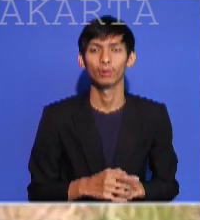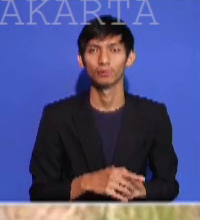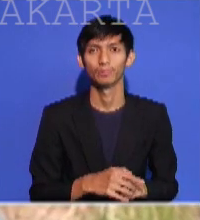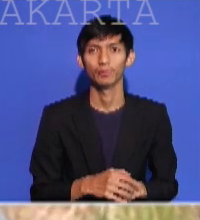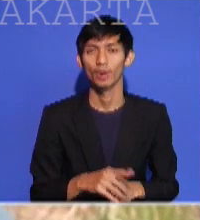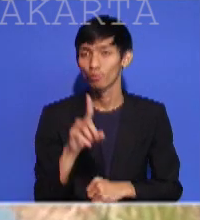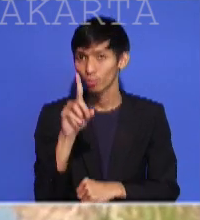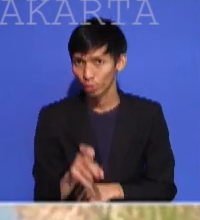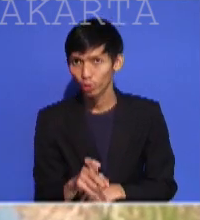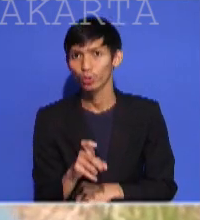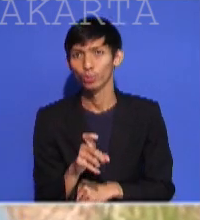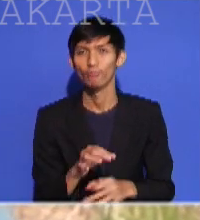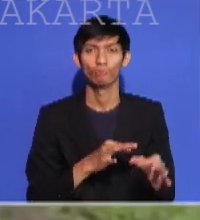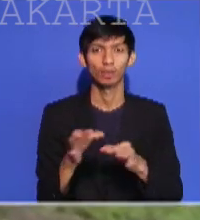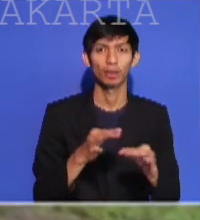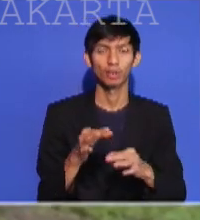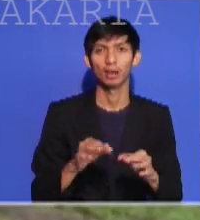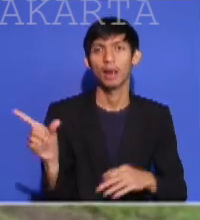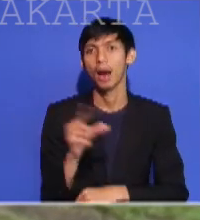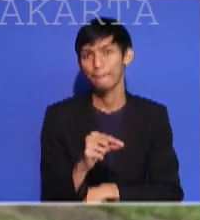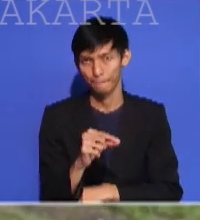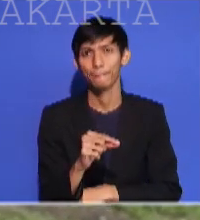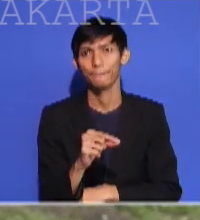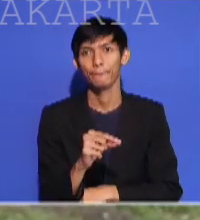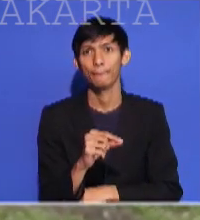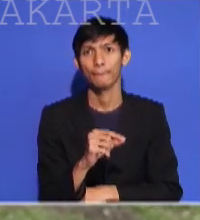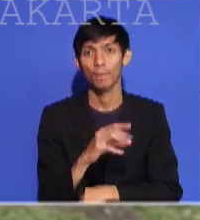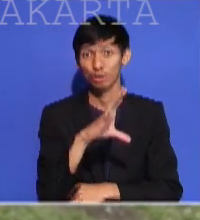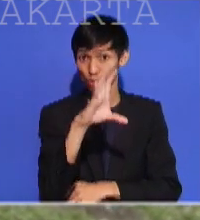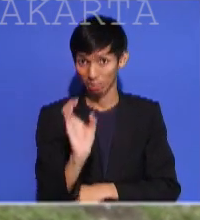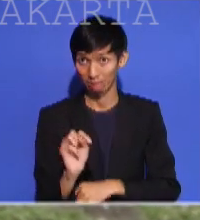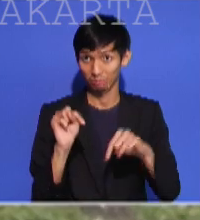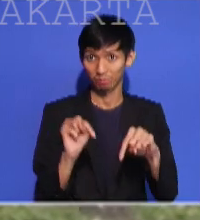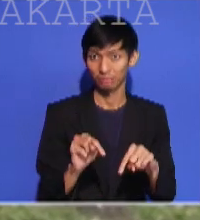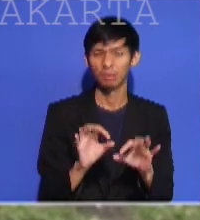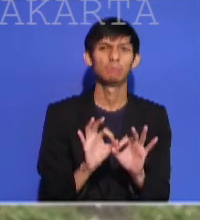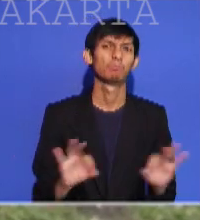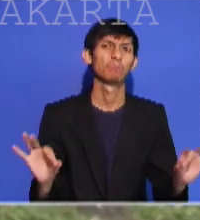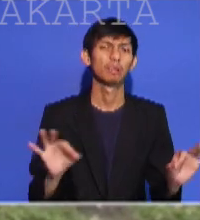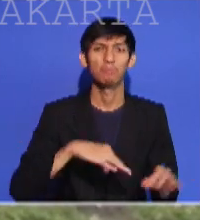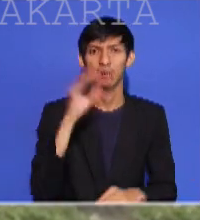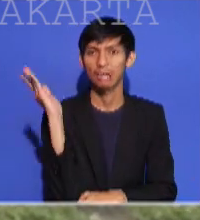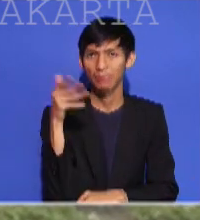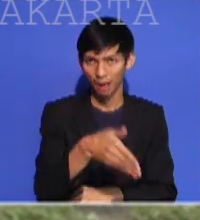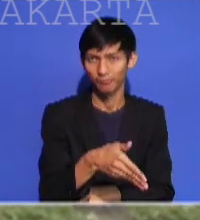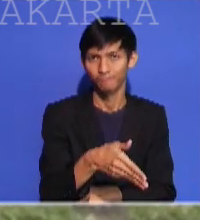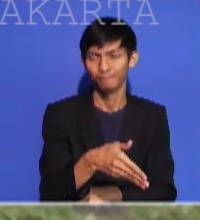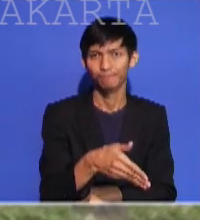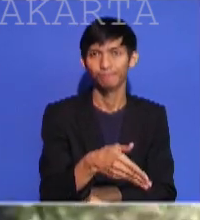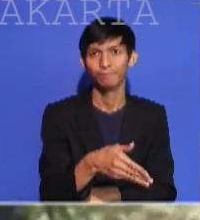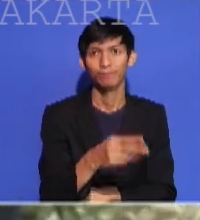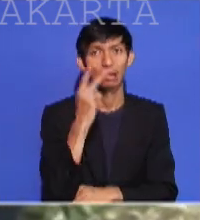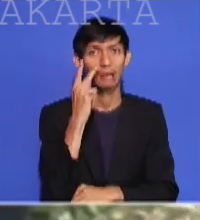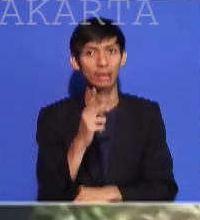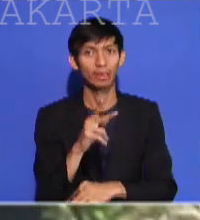ingkang wonten mriki. Menawi sonten papan menika kimboten nate sepen saking para wisatawan lokal. Ningali